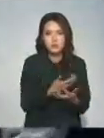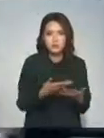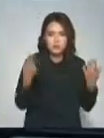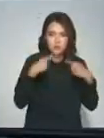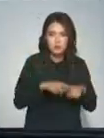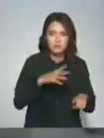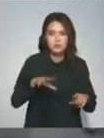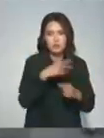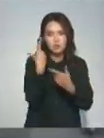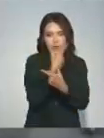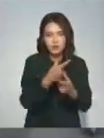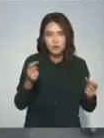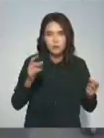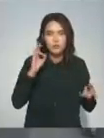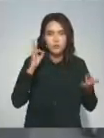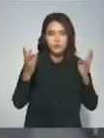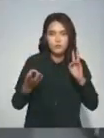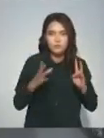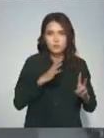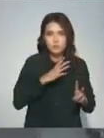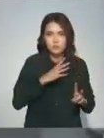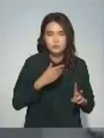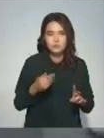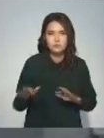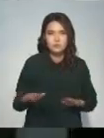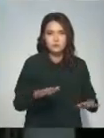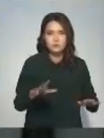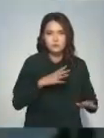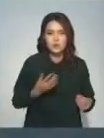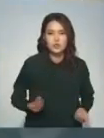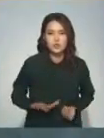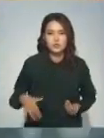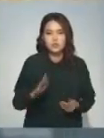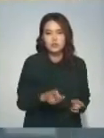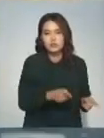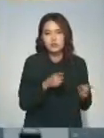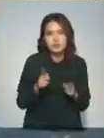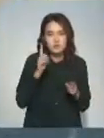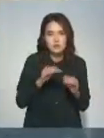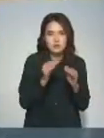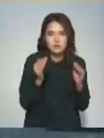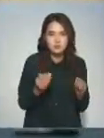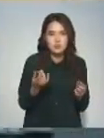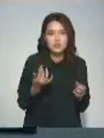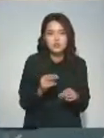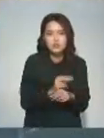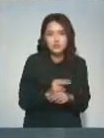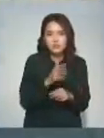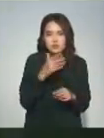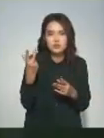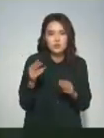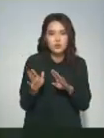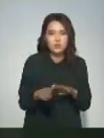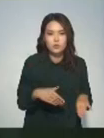области объявлена воздушная тревога. Работает система ПВО. Жителей призывают оставаться в укрытии. Через несколько часов после атаки